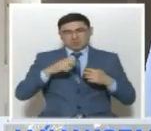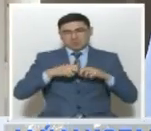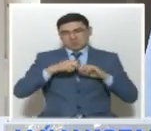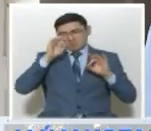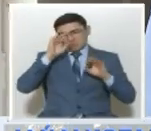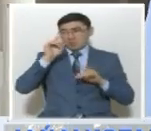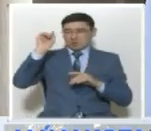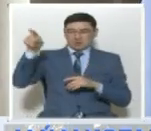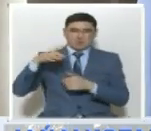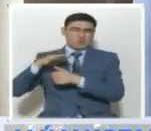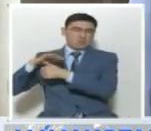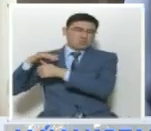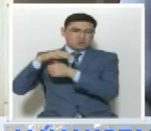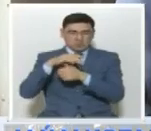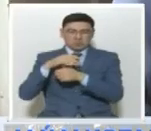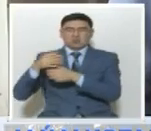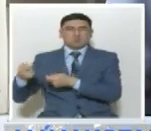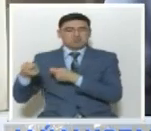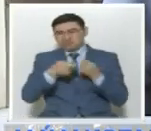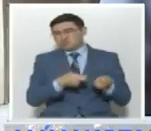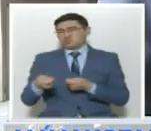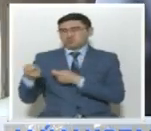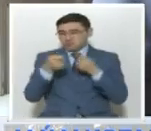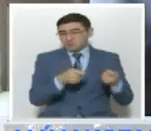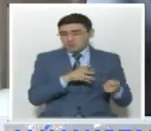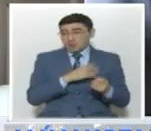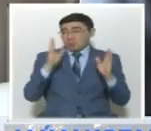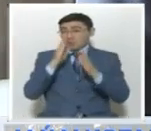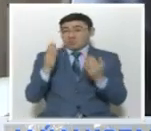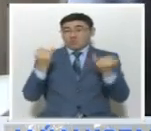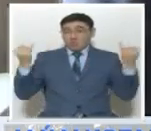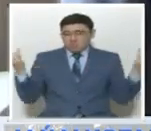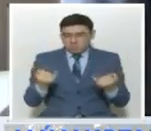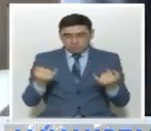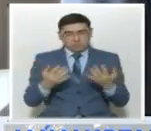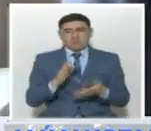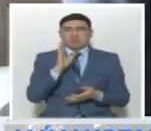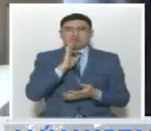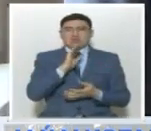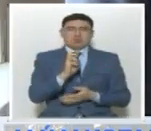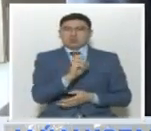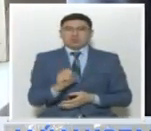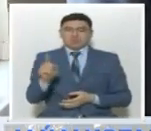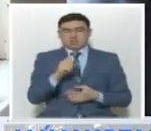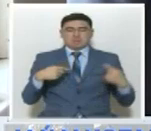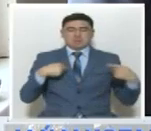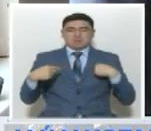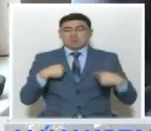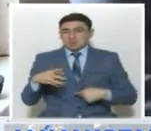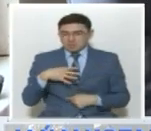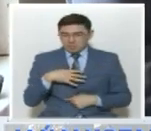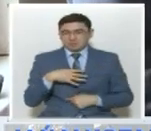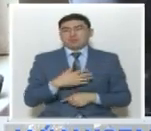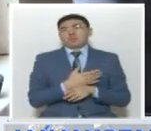қаладан тікұшақпен бөтелкеге канистрге құйып жеткізетін. Ауа райы қолайсыз болып қалған жағдайда сусыз отыратын кездерімізде болған. 2013 жылы